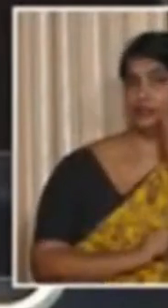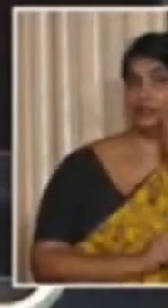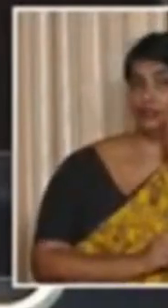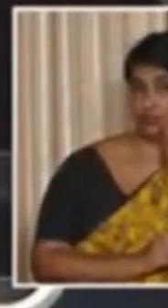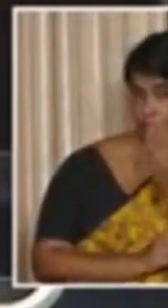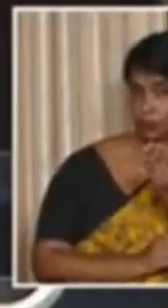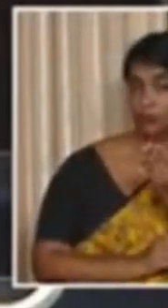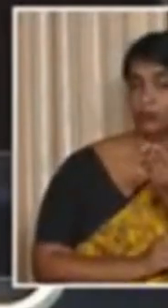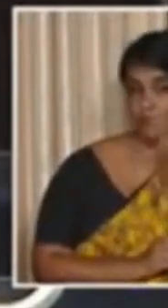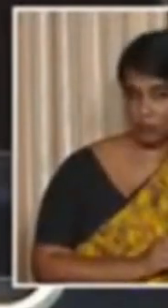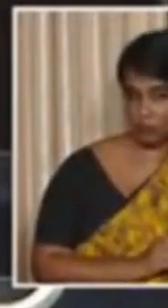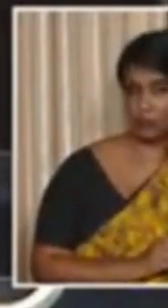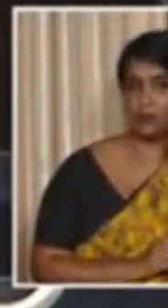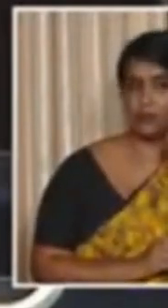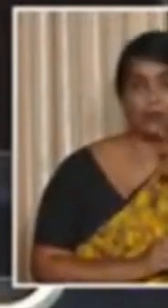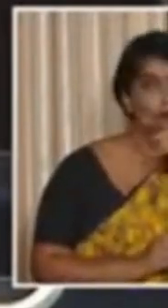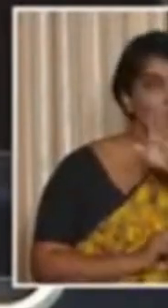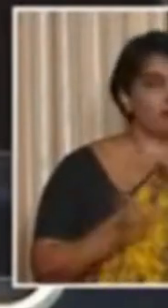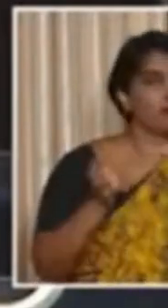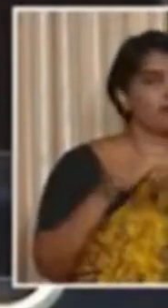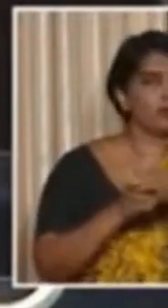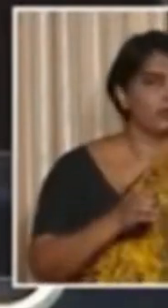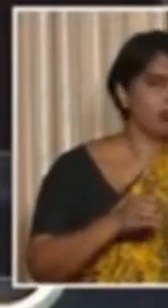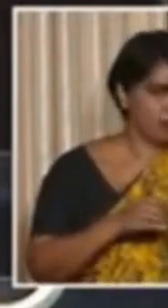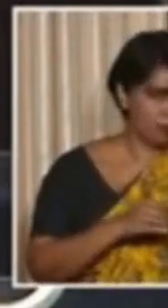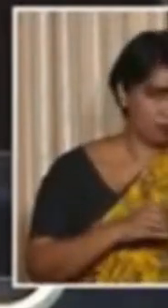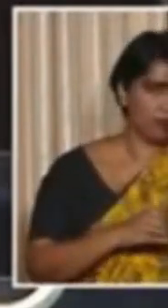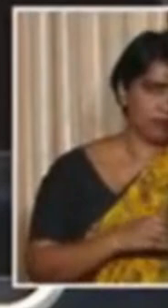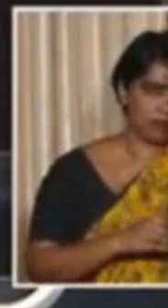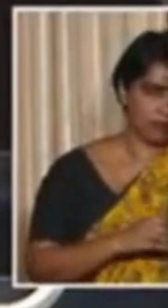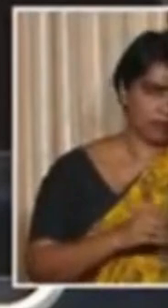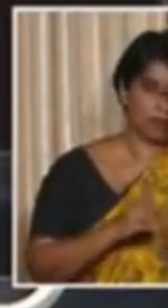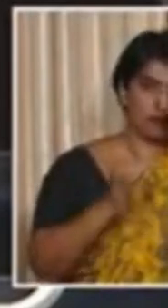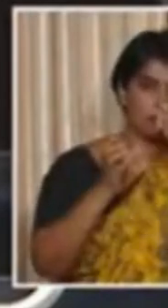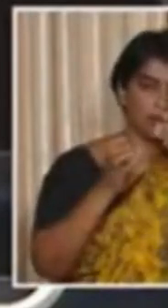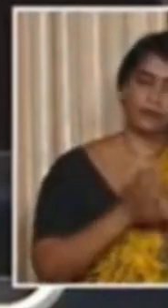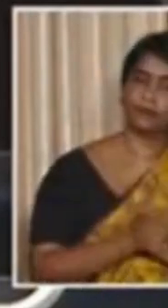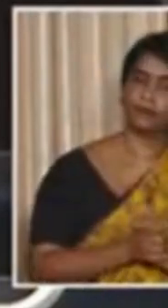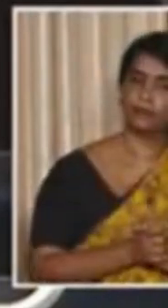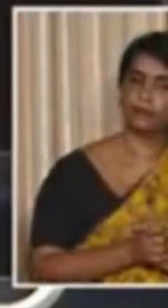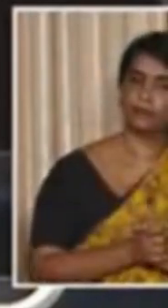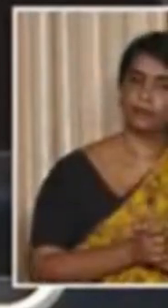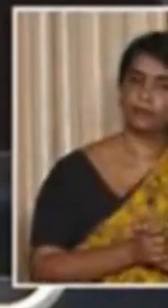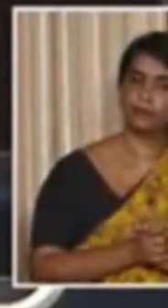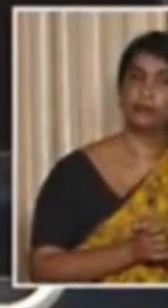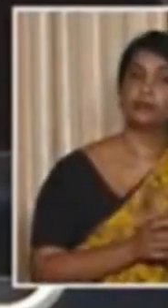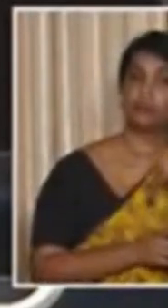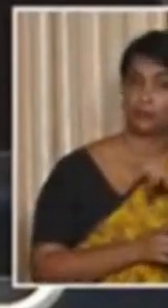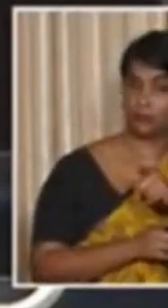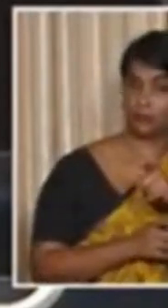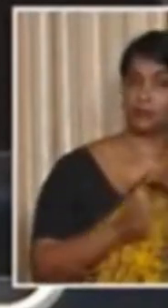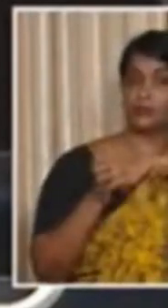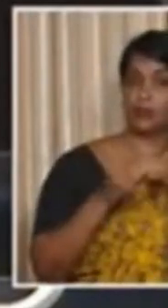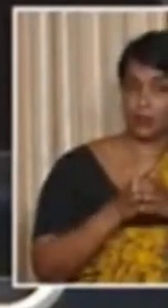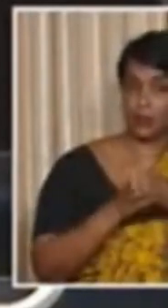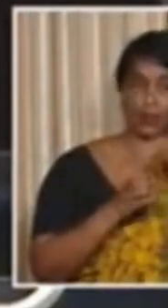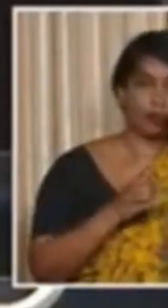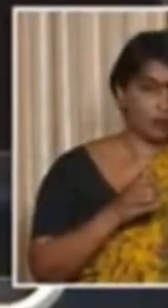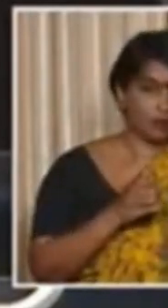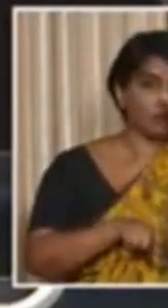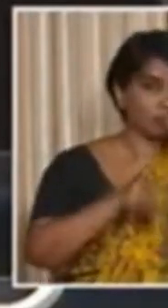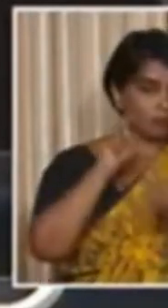தலைமை அவரை அடக்கி கொள்ள வேண்டும். எங்களுடைய மக்கள் சாதாரணமானவர்கள் அல்ல. எங்களுடைய மக்கள் பல போராட்டங்களை